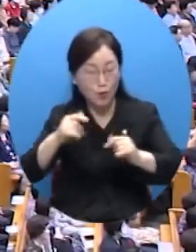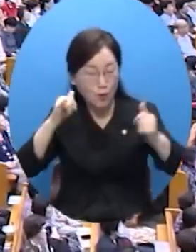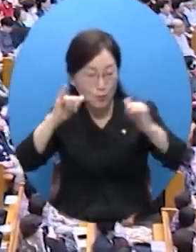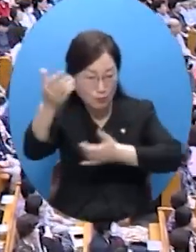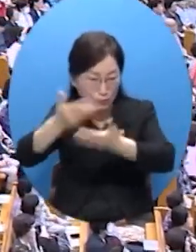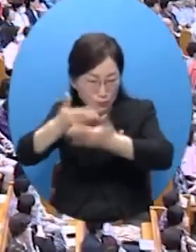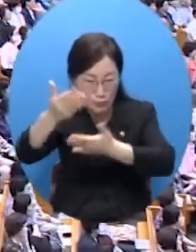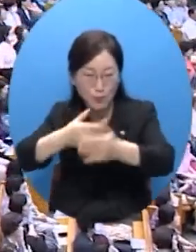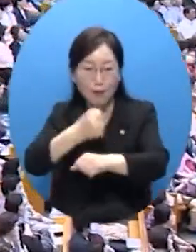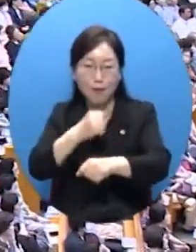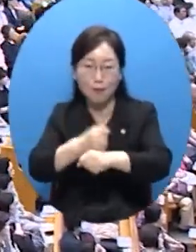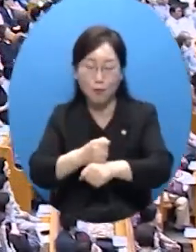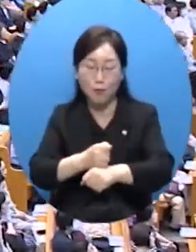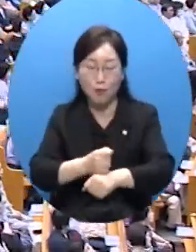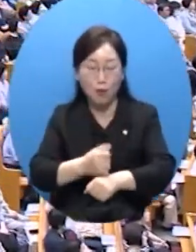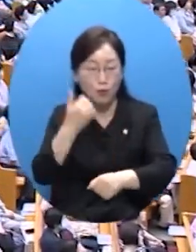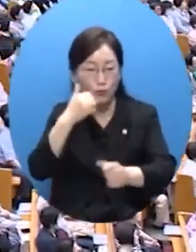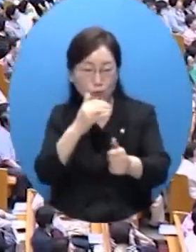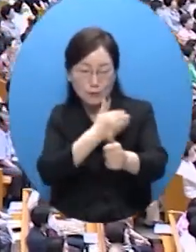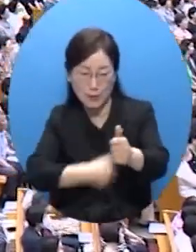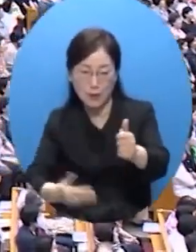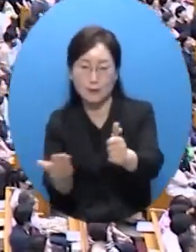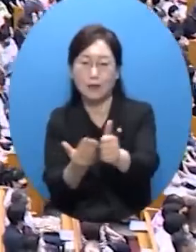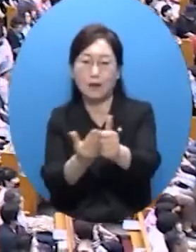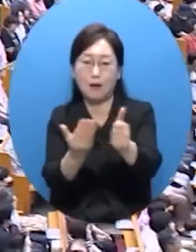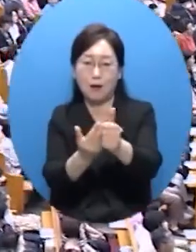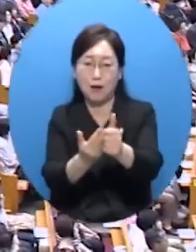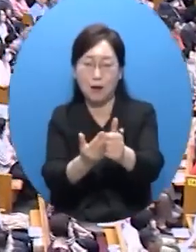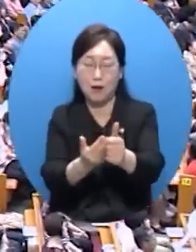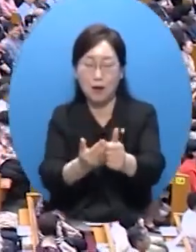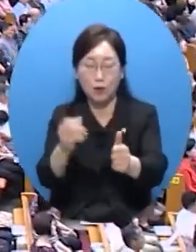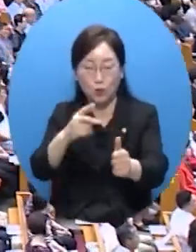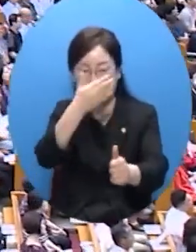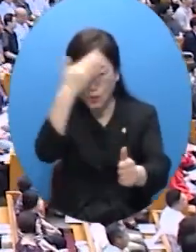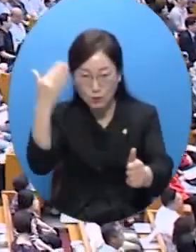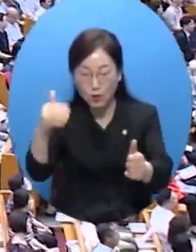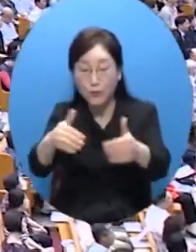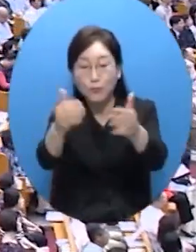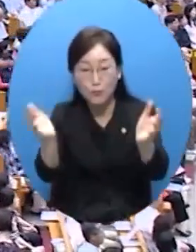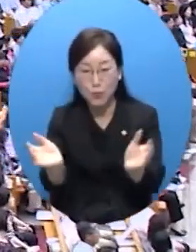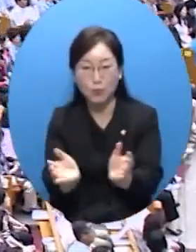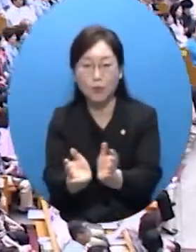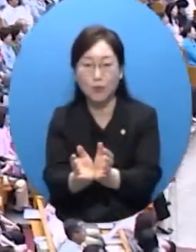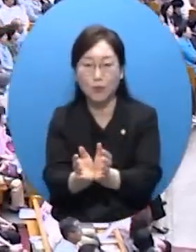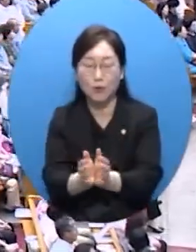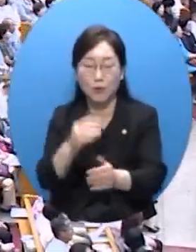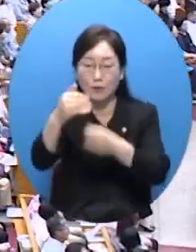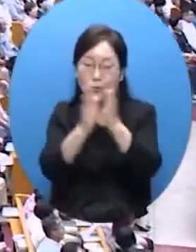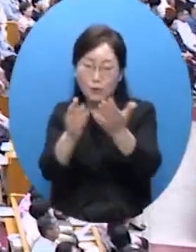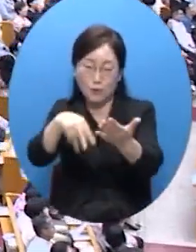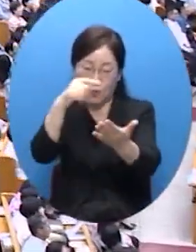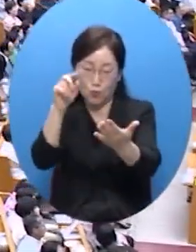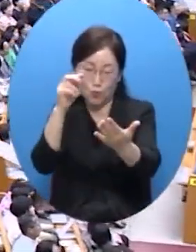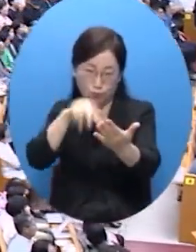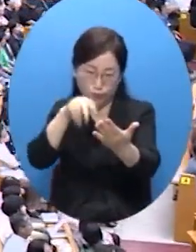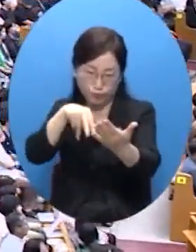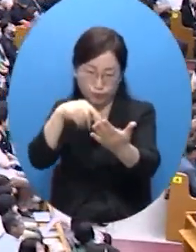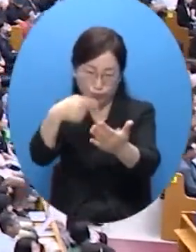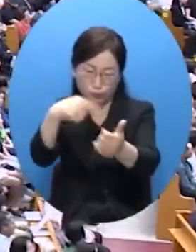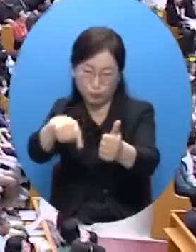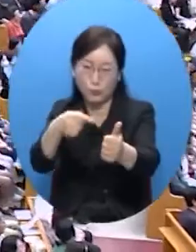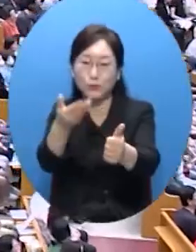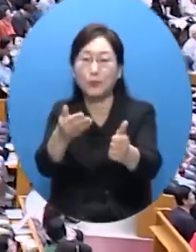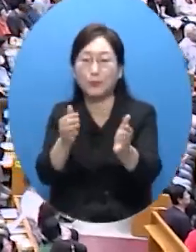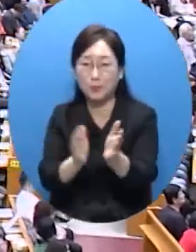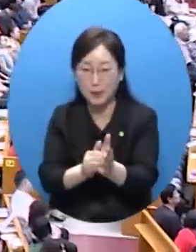그 지도자들을 양성합니다. 현지 목회자를 양성하고 청년들에게 성경 공부를 가르치면서